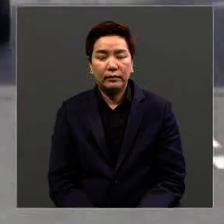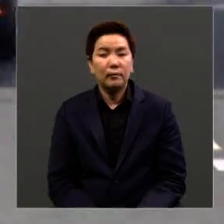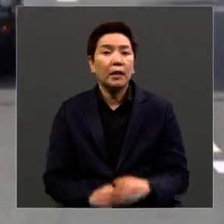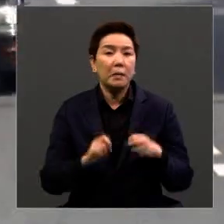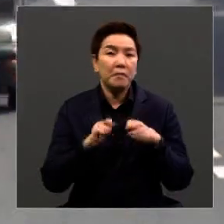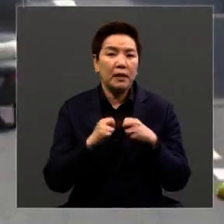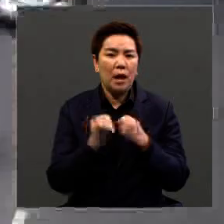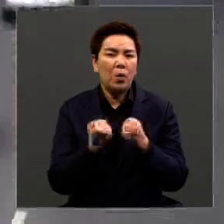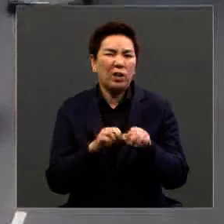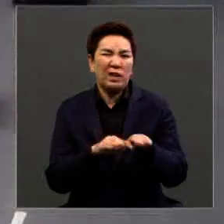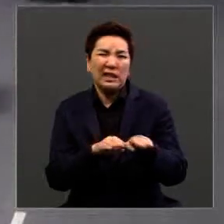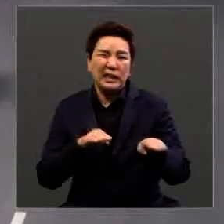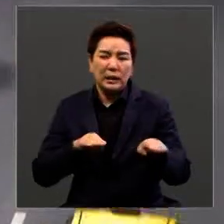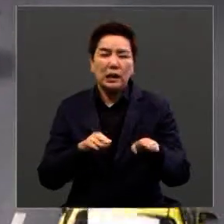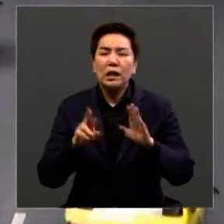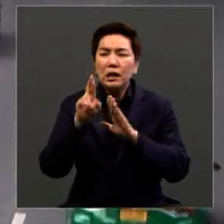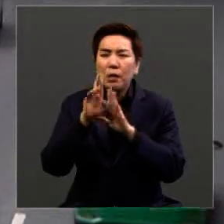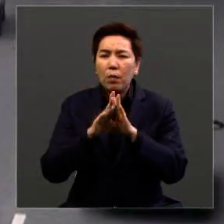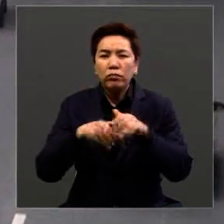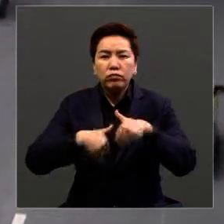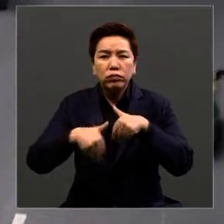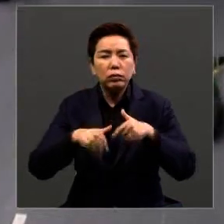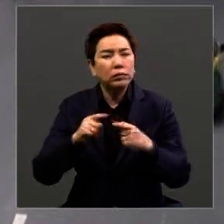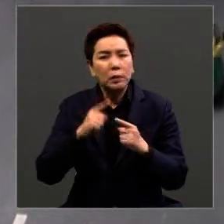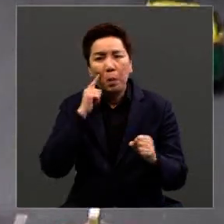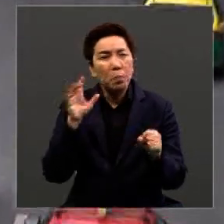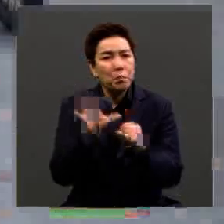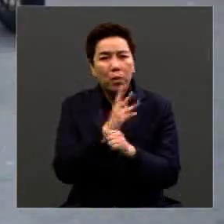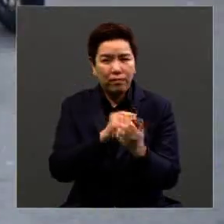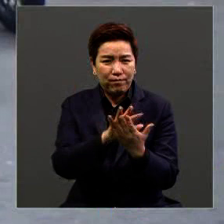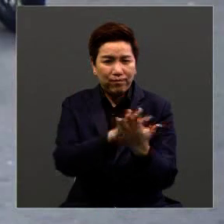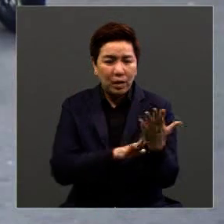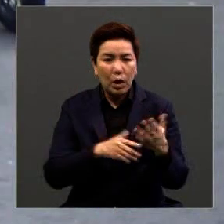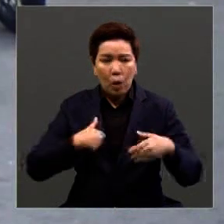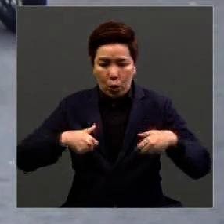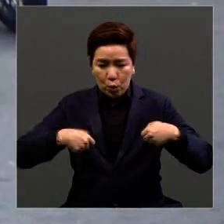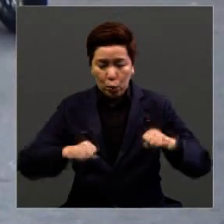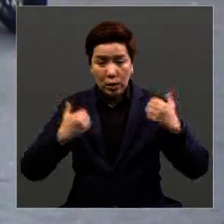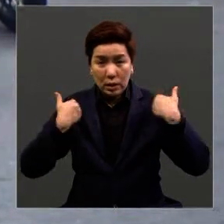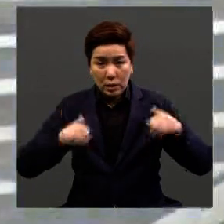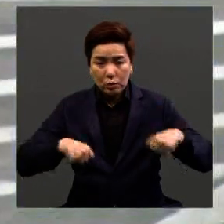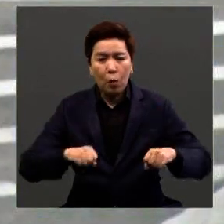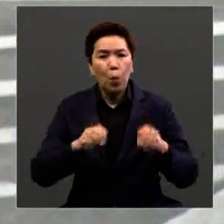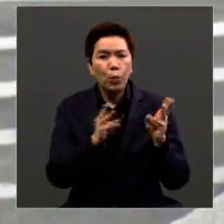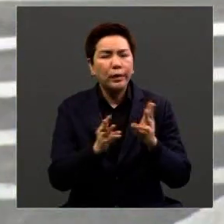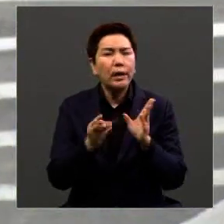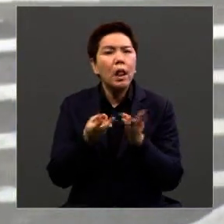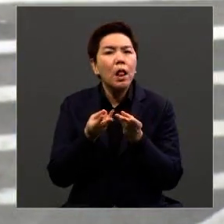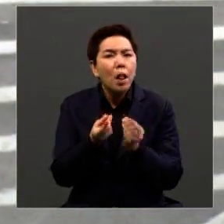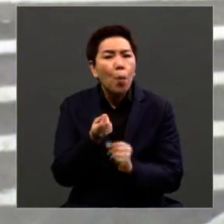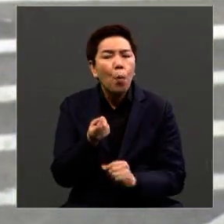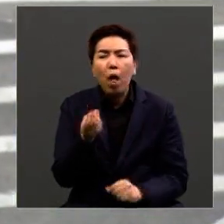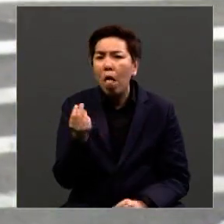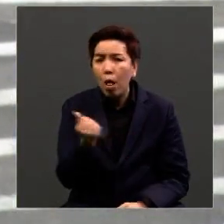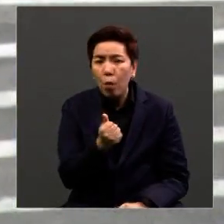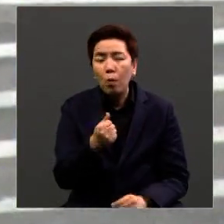ัญหาจราจรติดขัดและระบบขนส่งสาธารณะที่ไม่ทั่วถึงจักรยานยนต์รับจ้างเป็นทางเลือกที่สะดวกรวดเร็วถึง